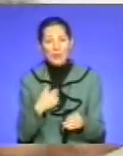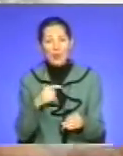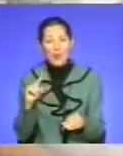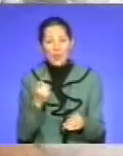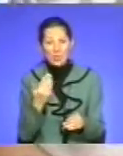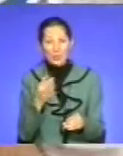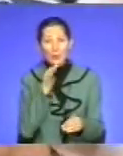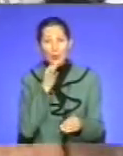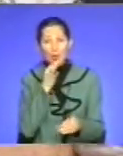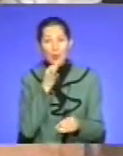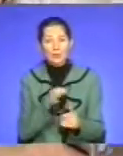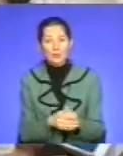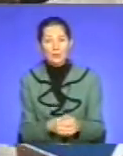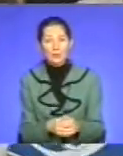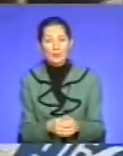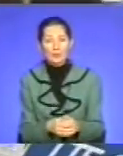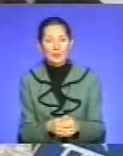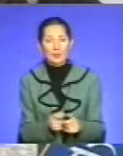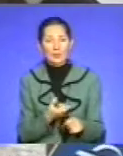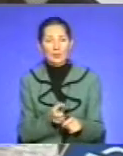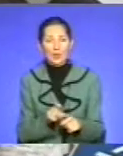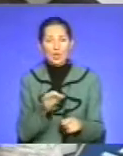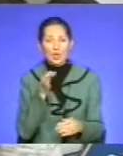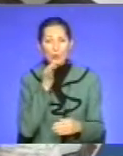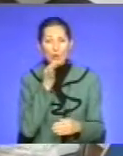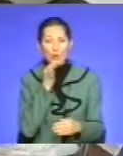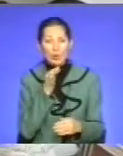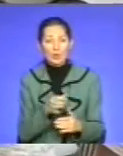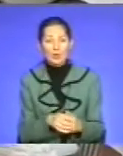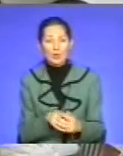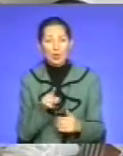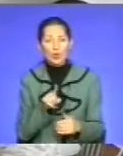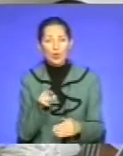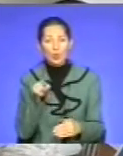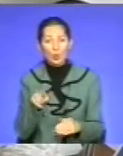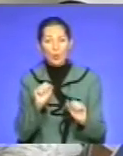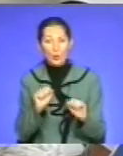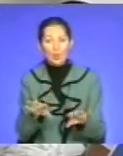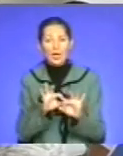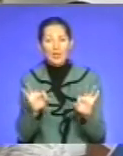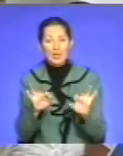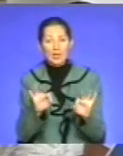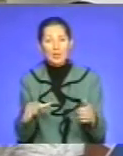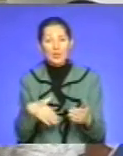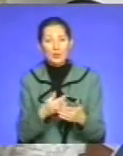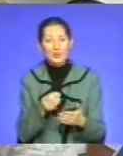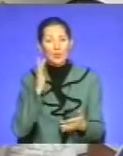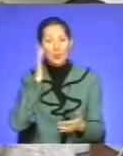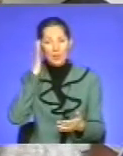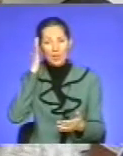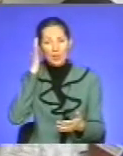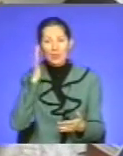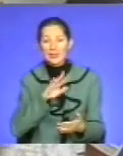мені сподобалися. Вони мені дуже сподобалися, тому що тут можна розказати про свої мрії,